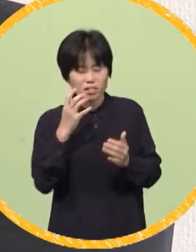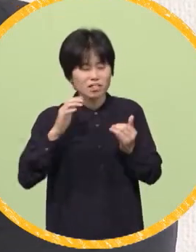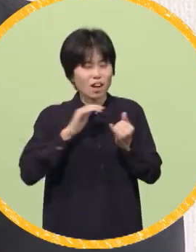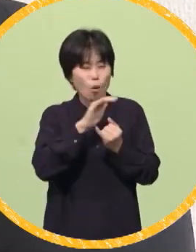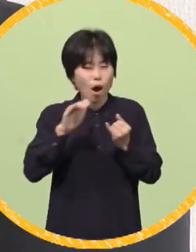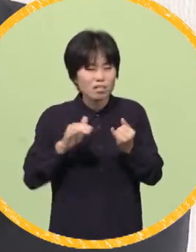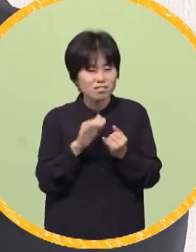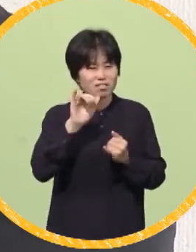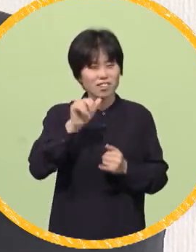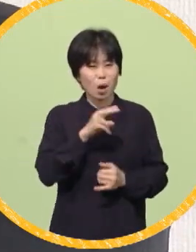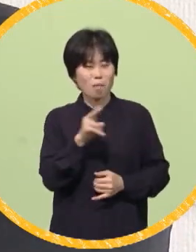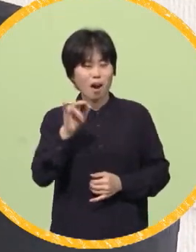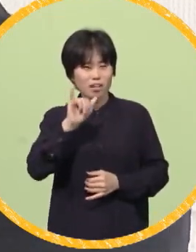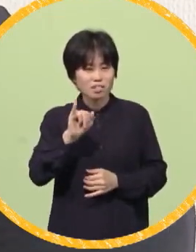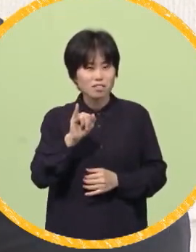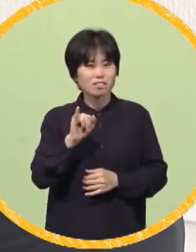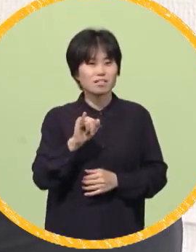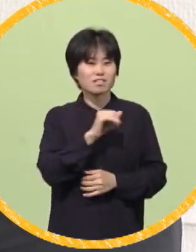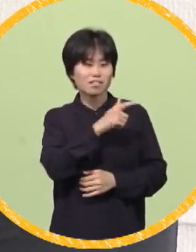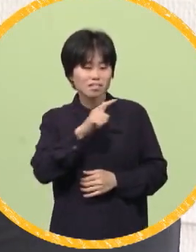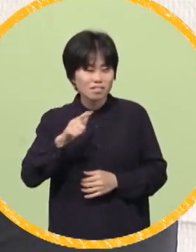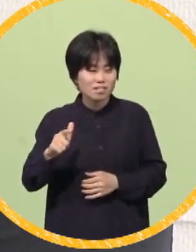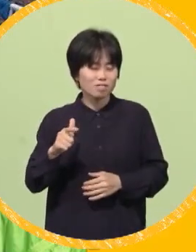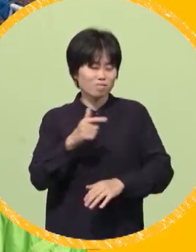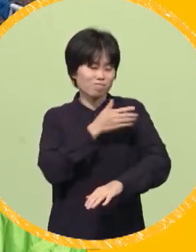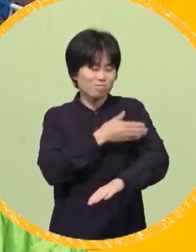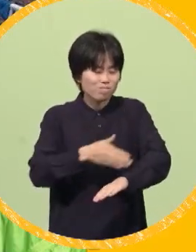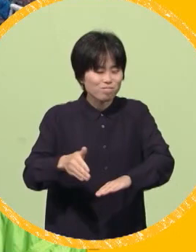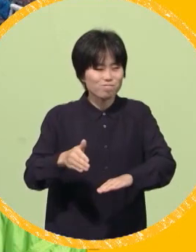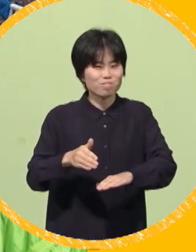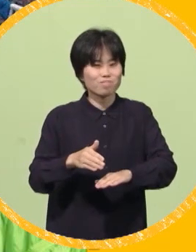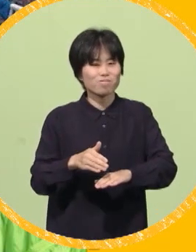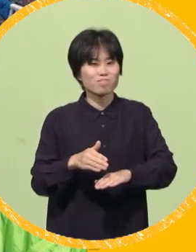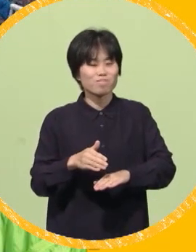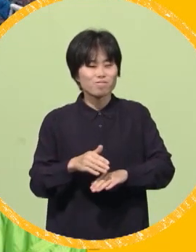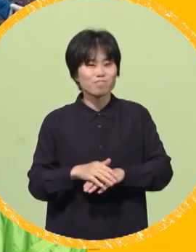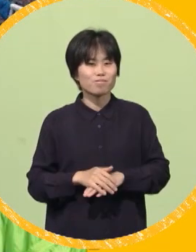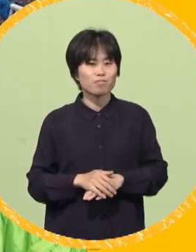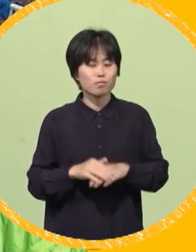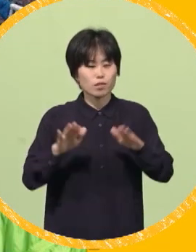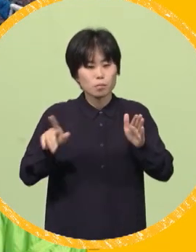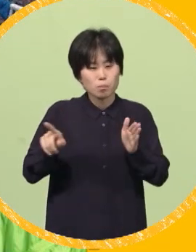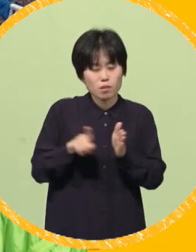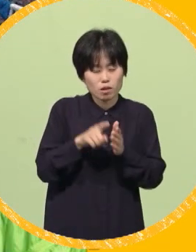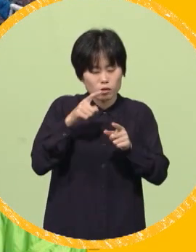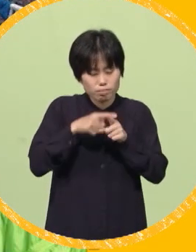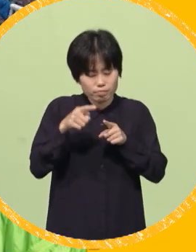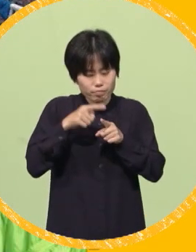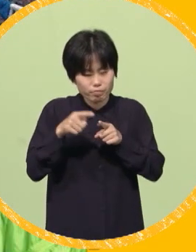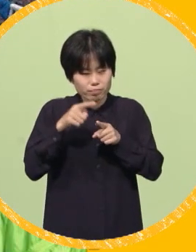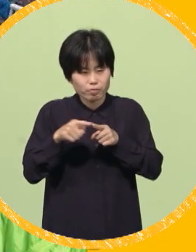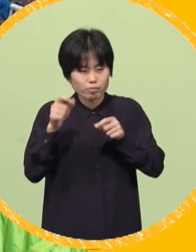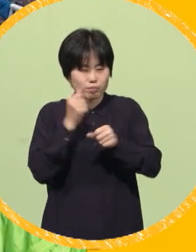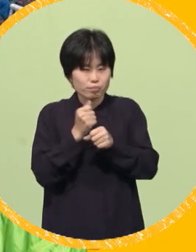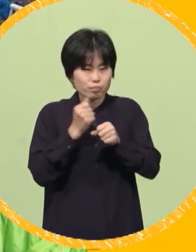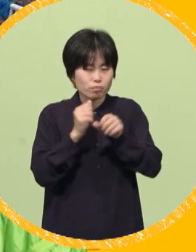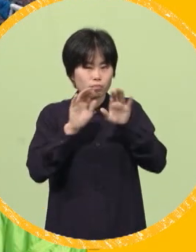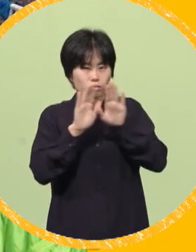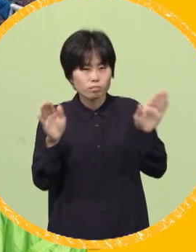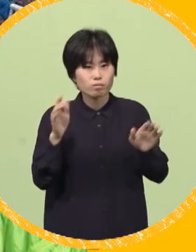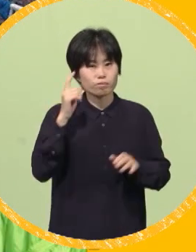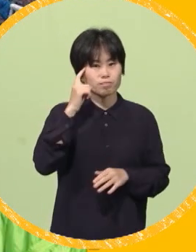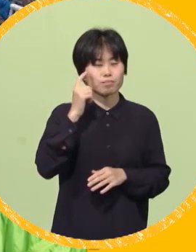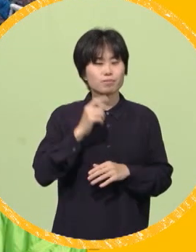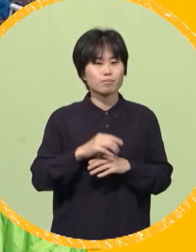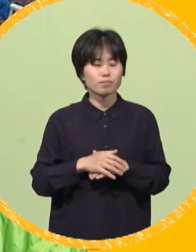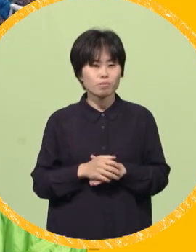かやばいねっていう思えるような、うんうん、そういうムーブメントを、まあ、今日までわずかではあるんですけど作り始められてるという実感がある